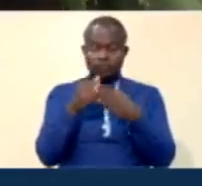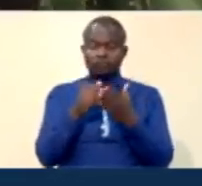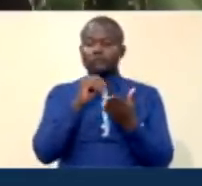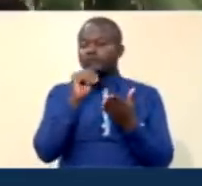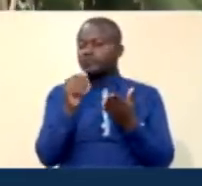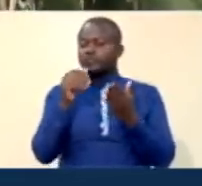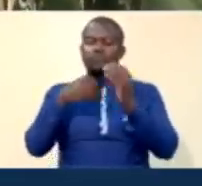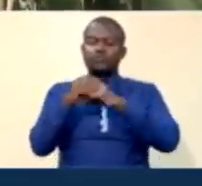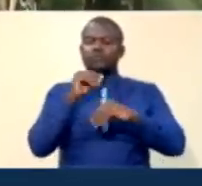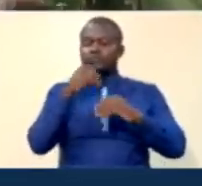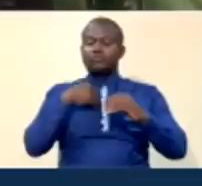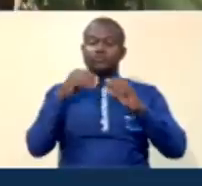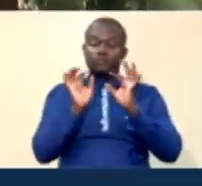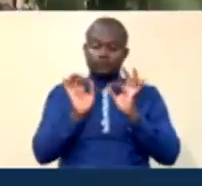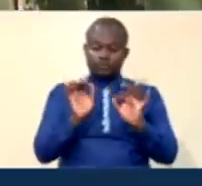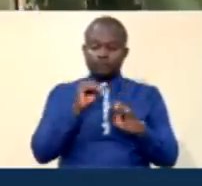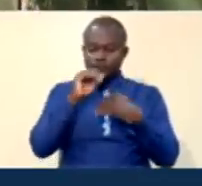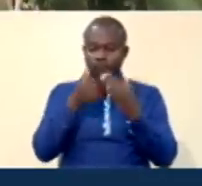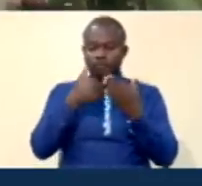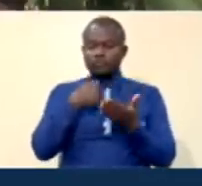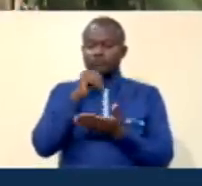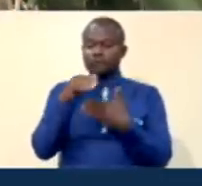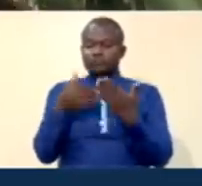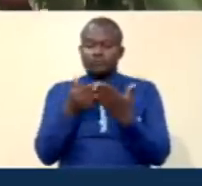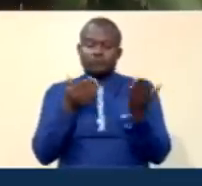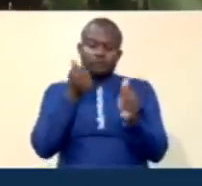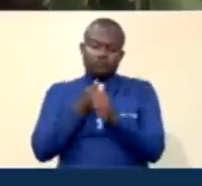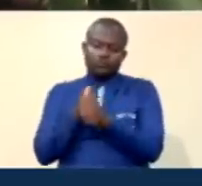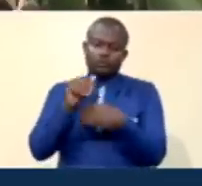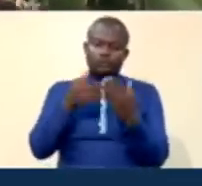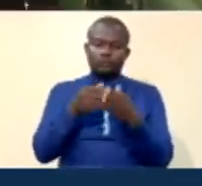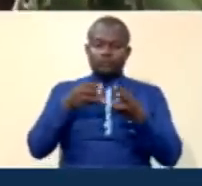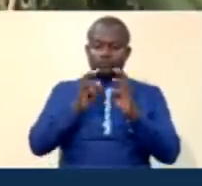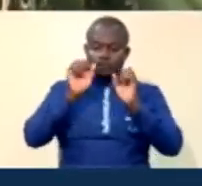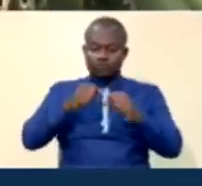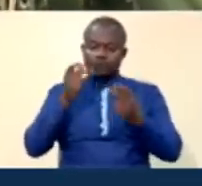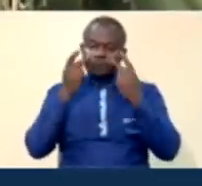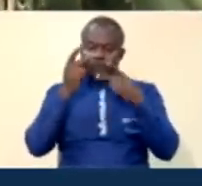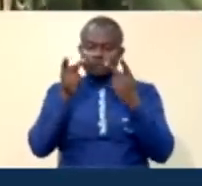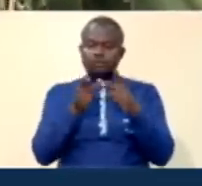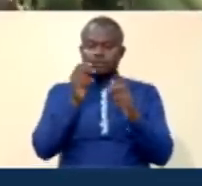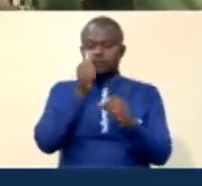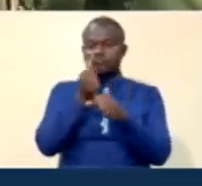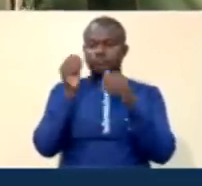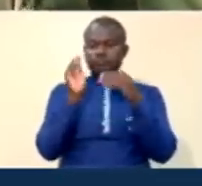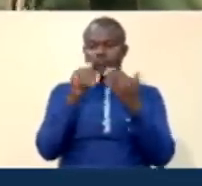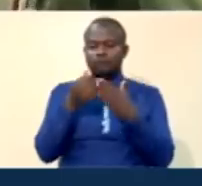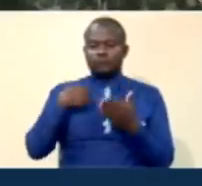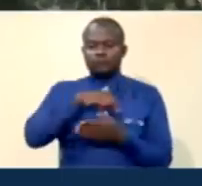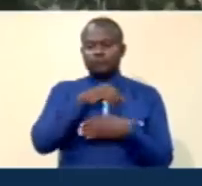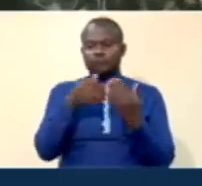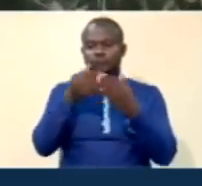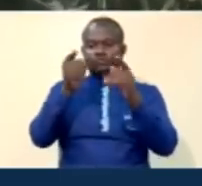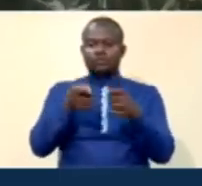mwagoradira utagira smartphone, nta muntu rero udafite smartphone rwese agiye afotora ku buryo ashobora kubona aho akorera komparizo yereka abantu